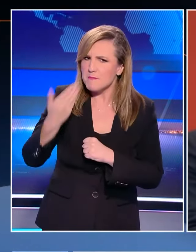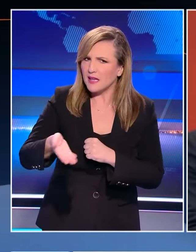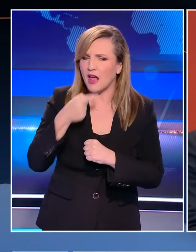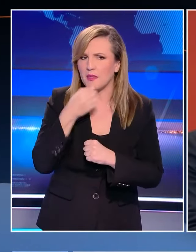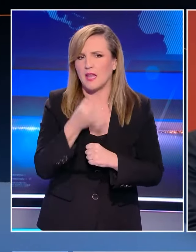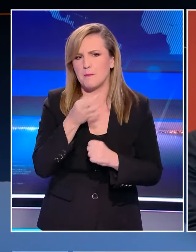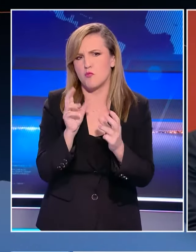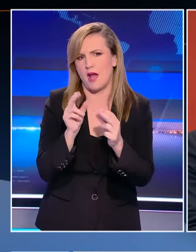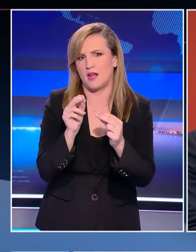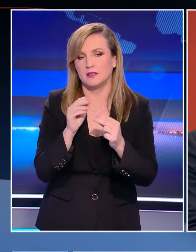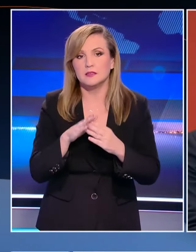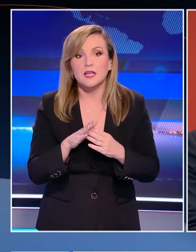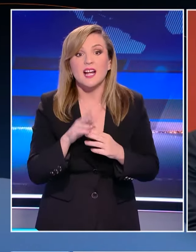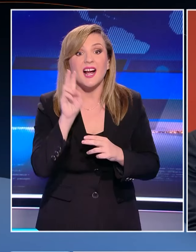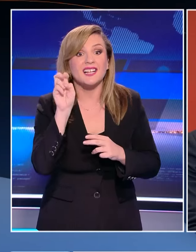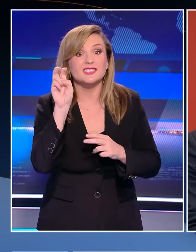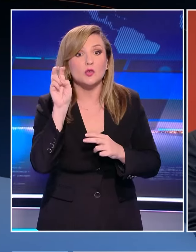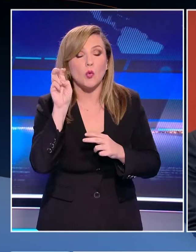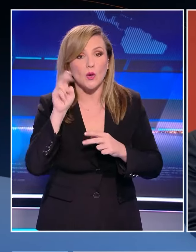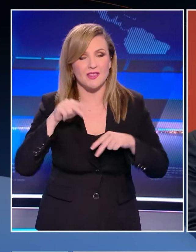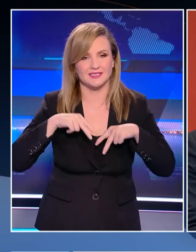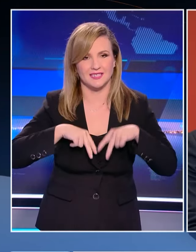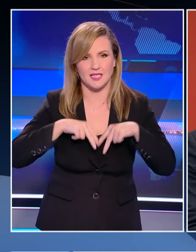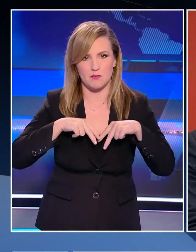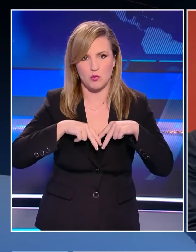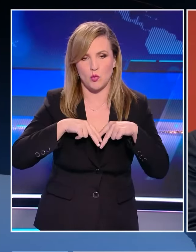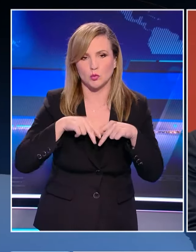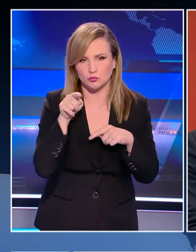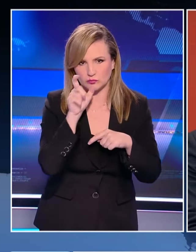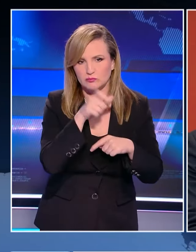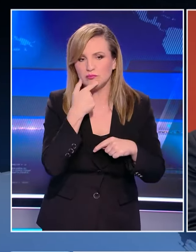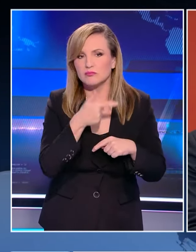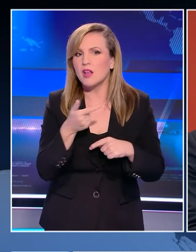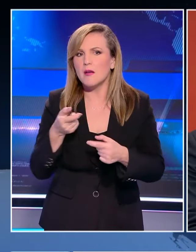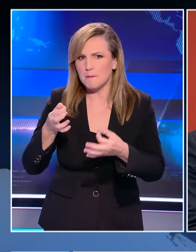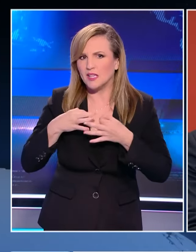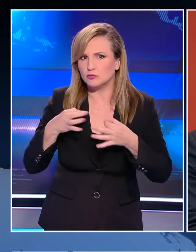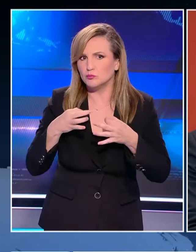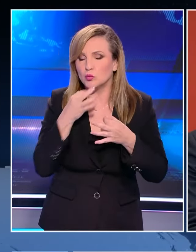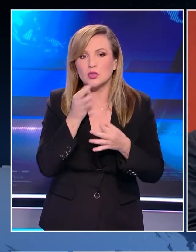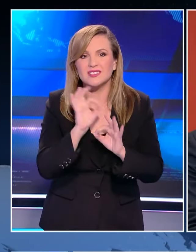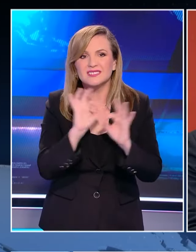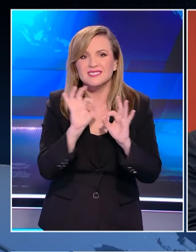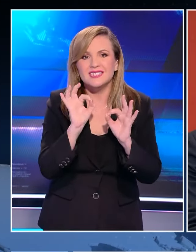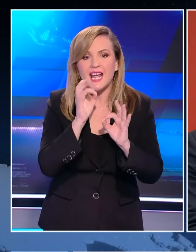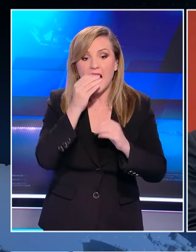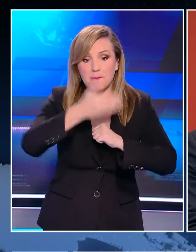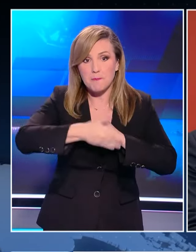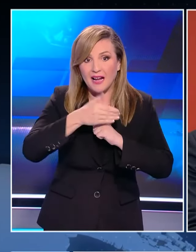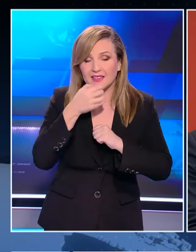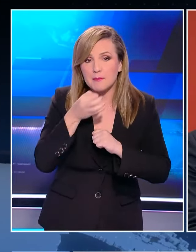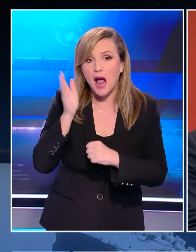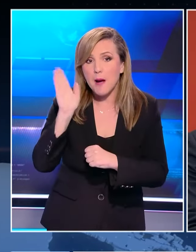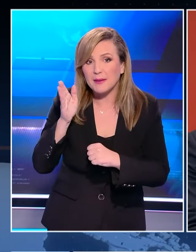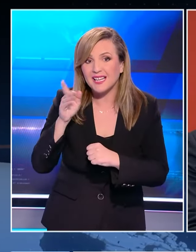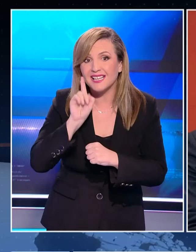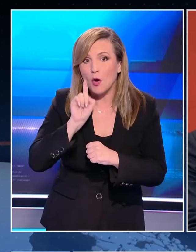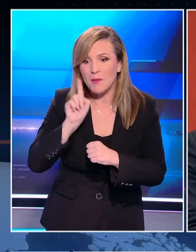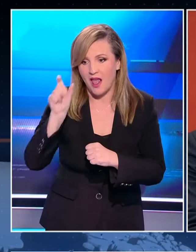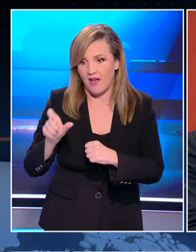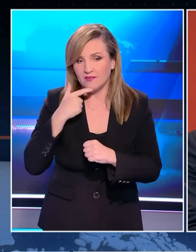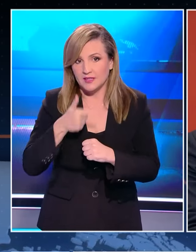Καλό τον κύριο Χρυσοχοίδη να με ενημερώσει τι θα πει μετά το συγκεκριμένο όργανο της τάξης σε συμπολίτη μας, η οποία